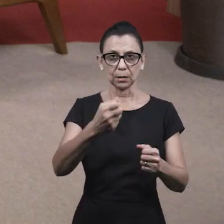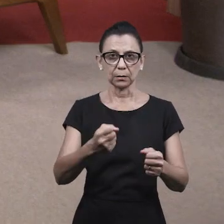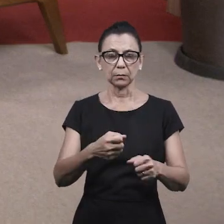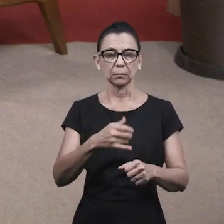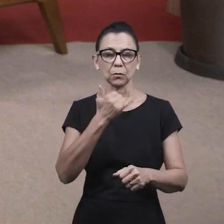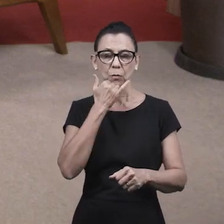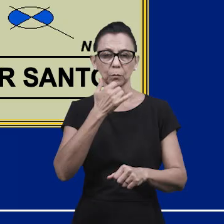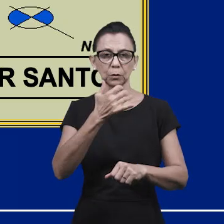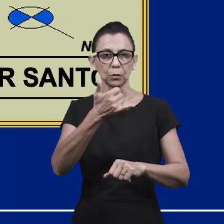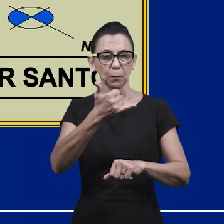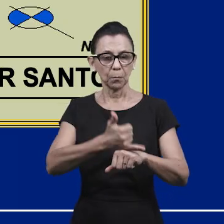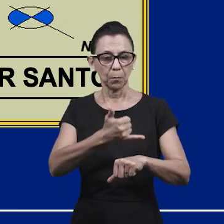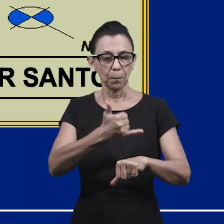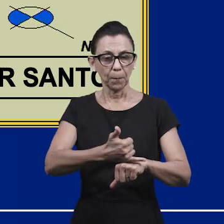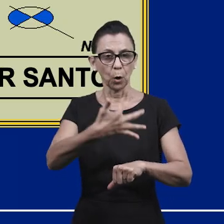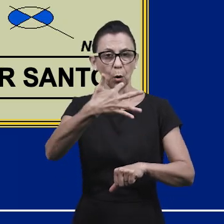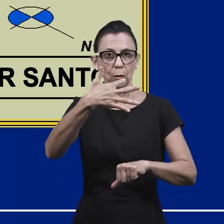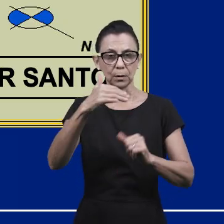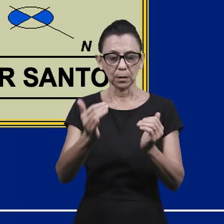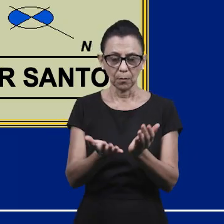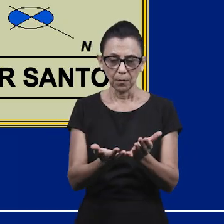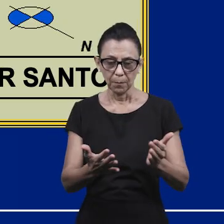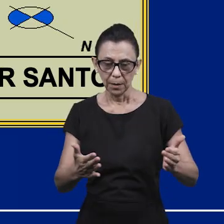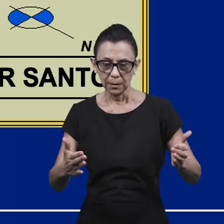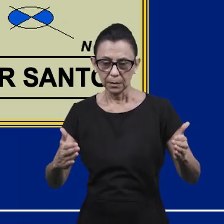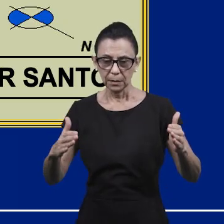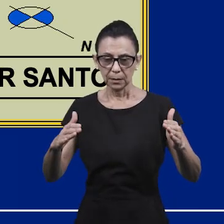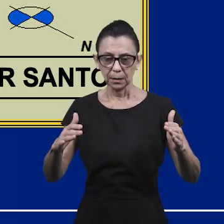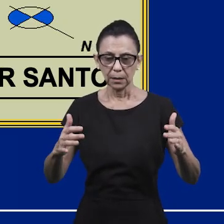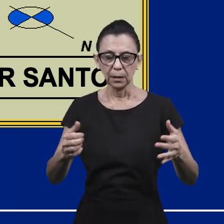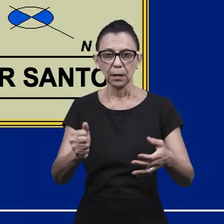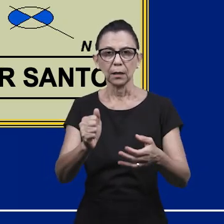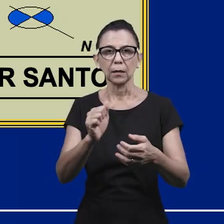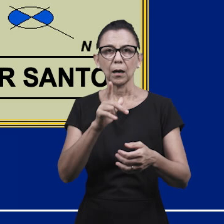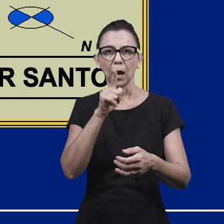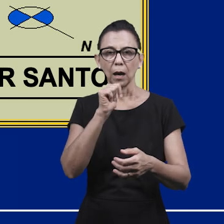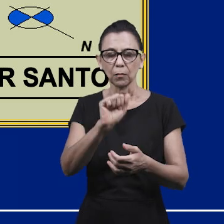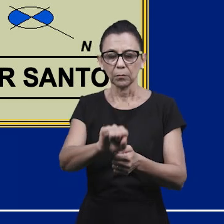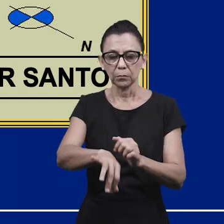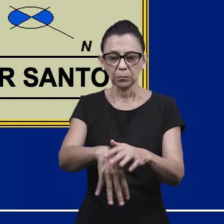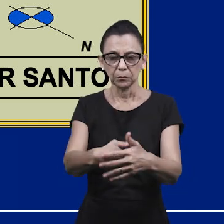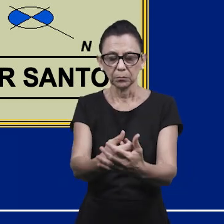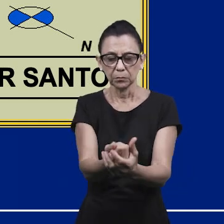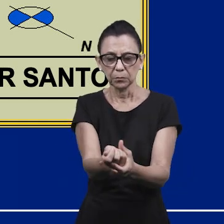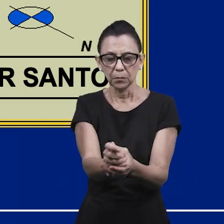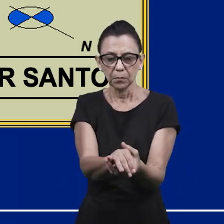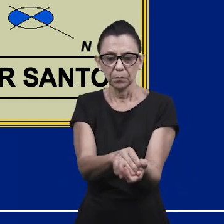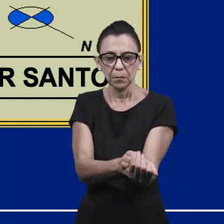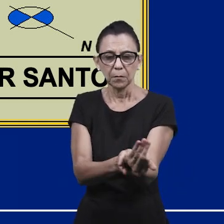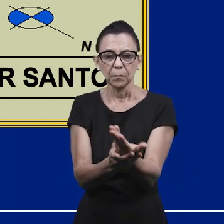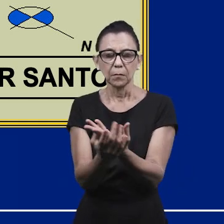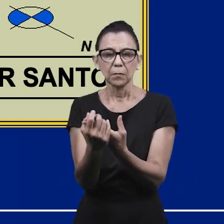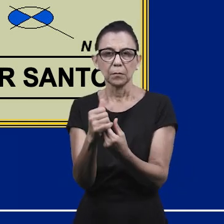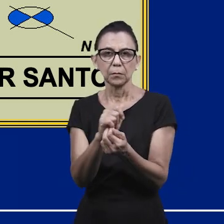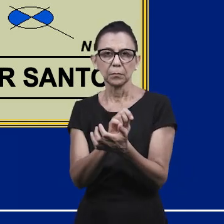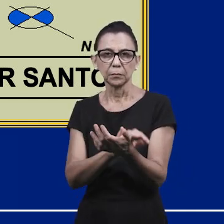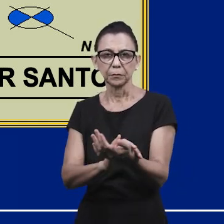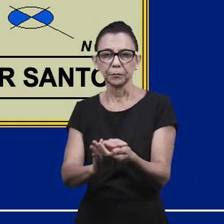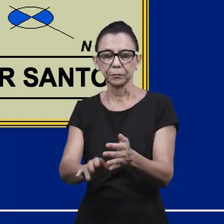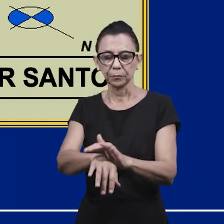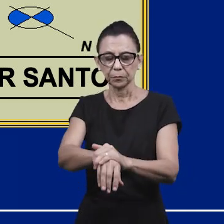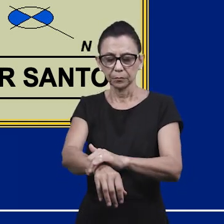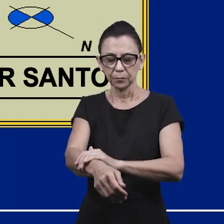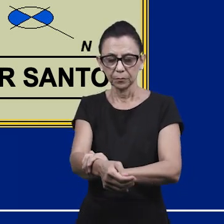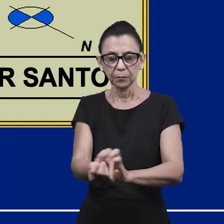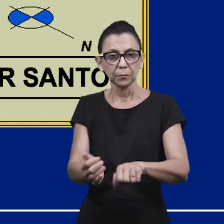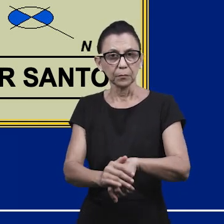l'eau de la bassine en bronze. Il entrait dans le premier lieu, le lieu saint, une fois par an. Il entrait